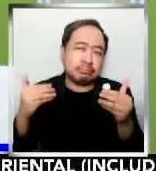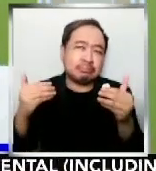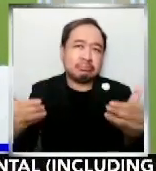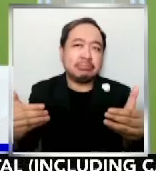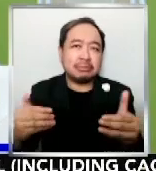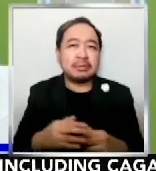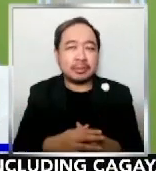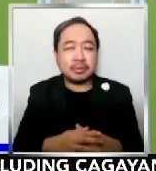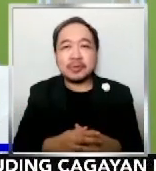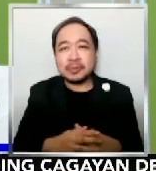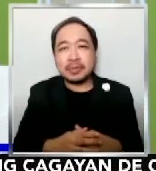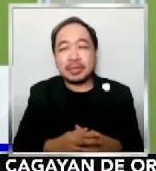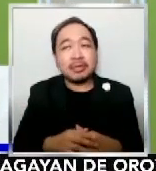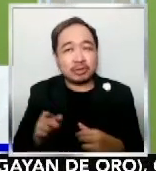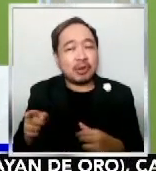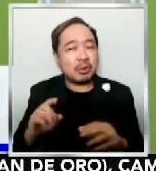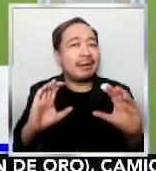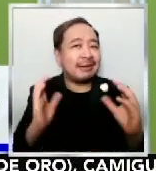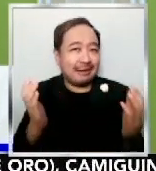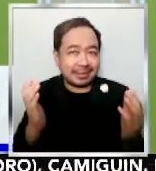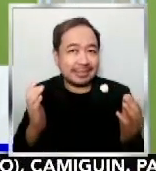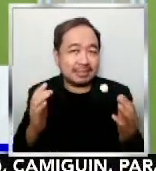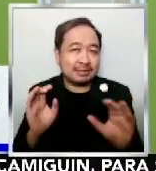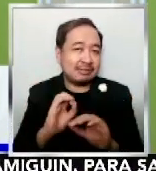ang pag-aaral. Wala pong putol.